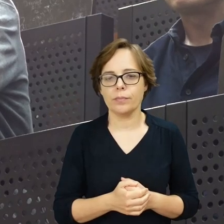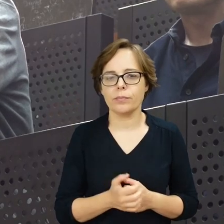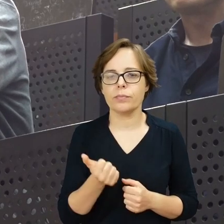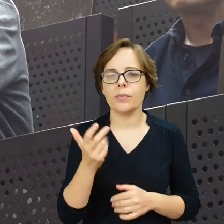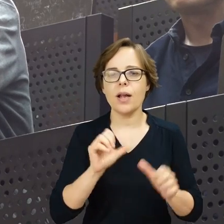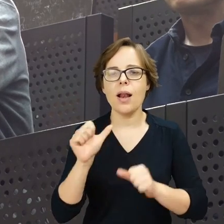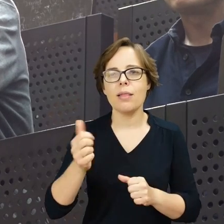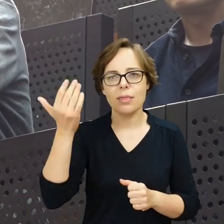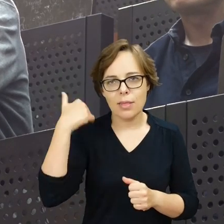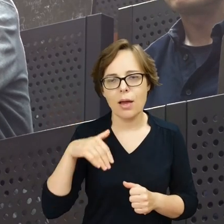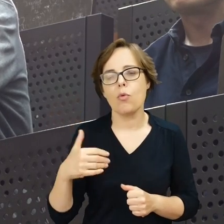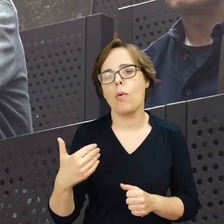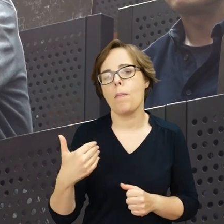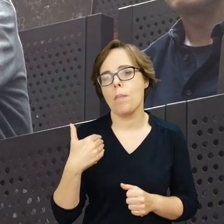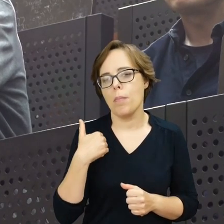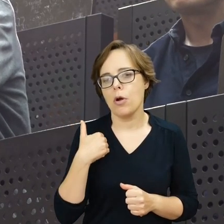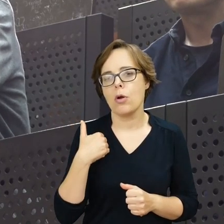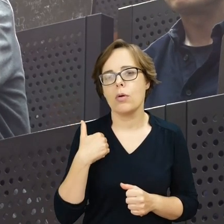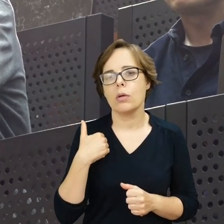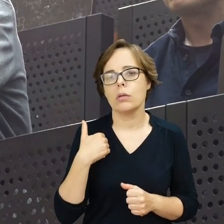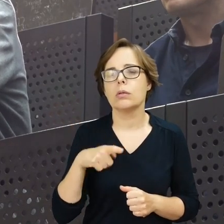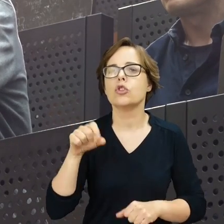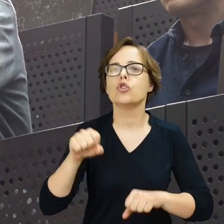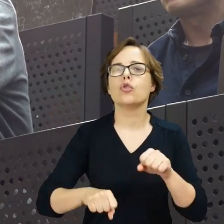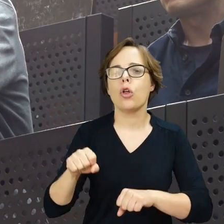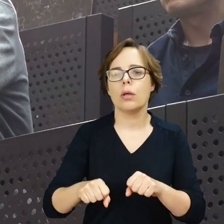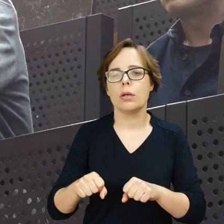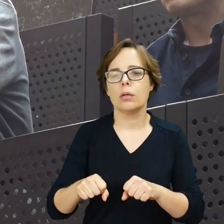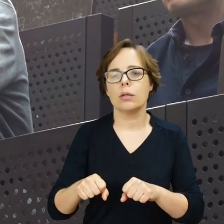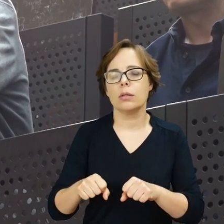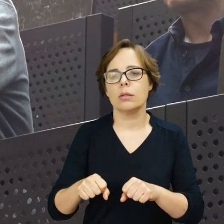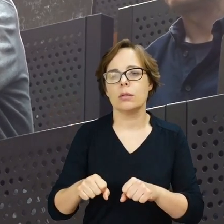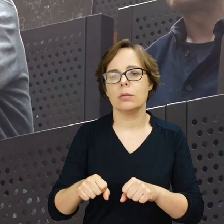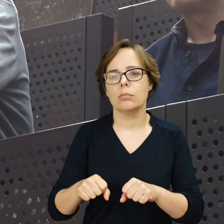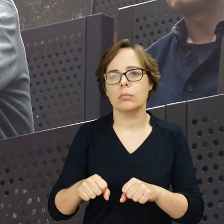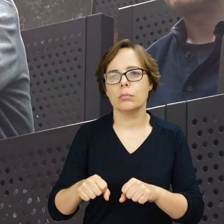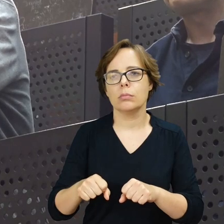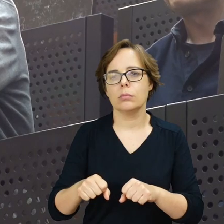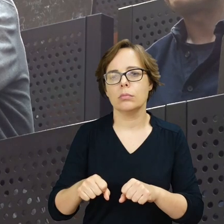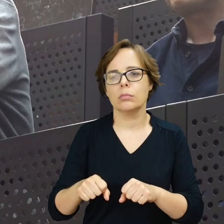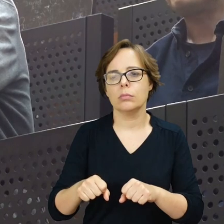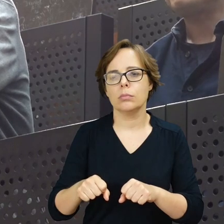temu zmieniło się trochę orzecznictwo sądów w zakresie dotyczącym